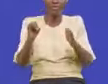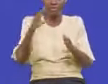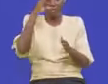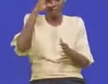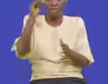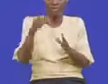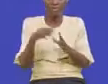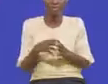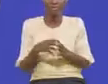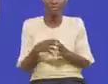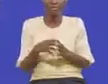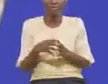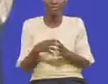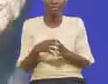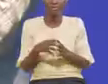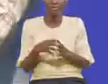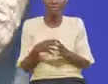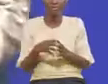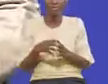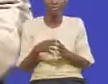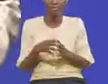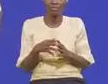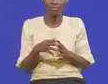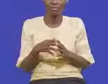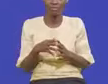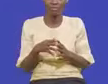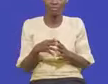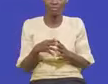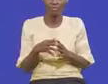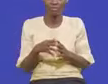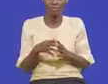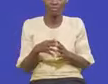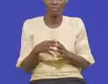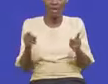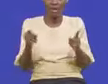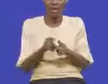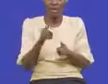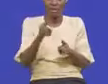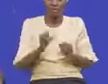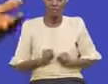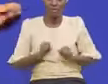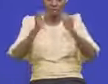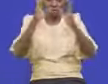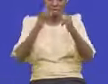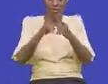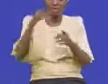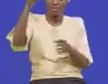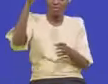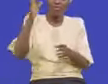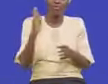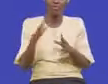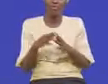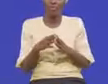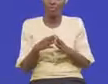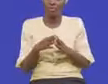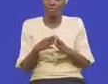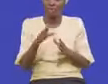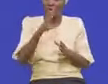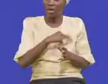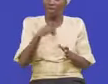Enye mawu ƒe amenuveve ƒe dɔ bena ɖe na ame woakpɔ ɖeɖe. Ne mi bɔbɔ mi ɖokui na mawua.